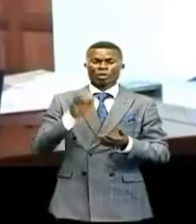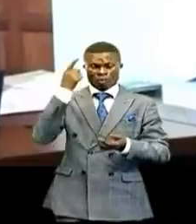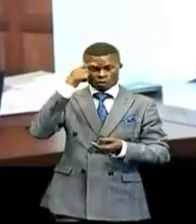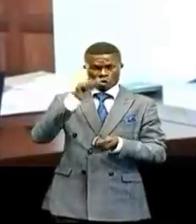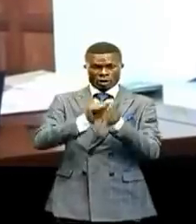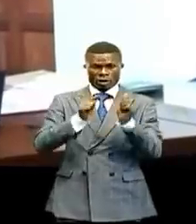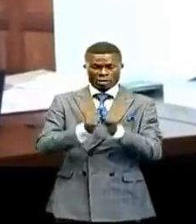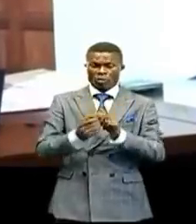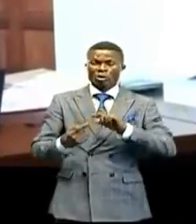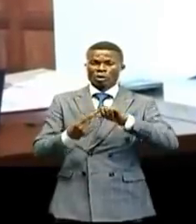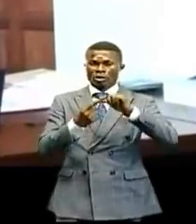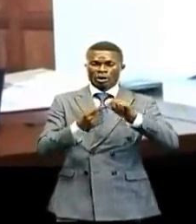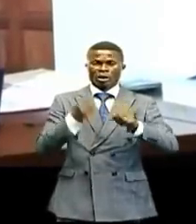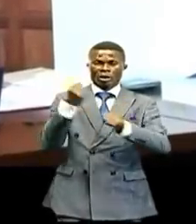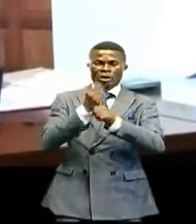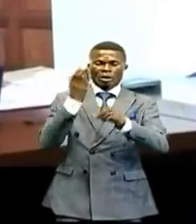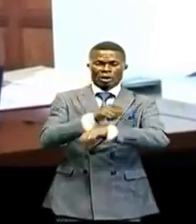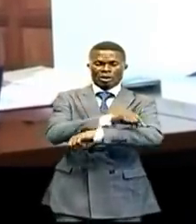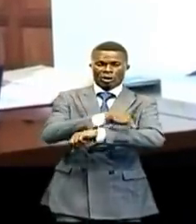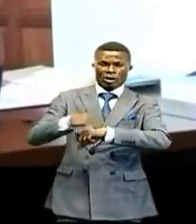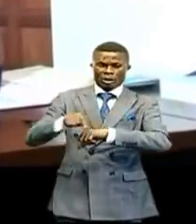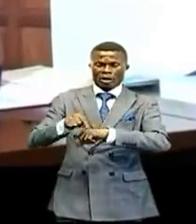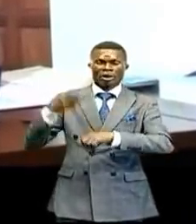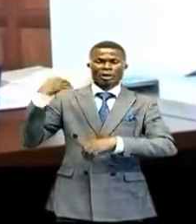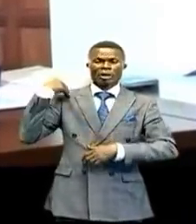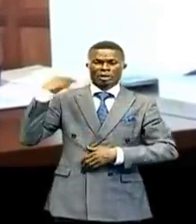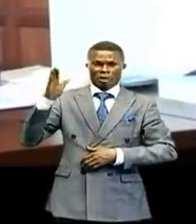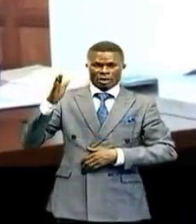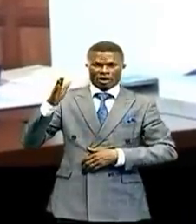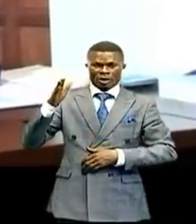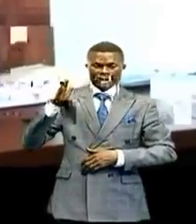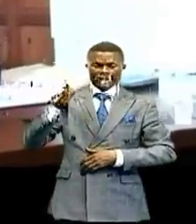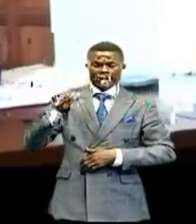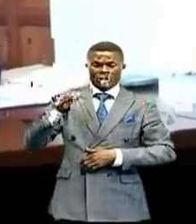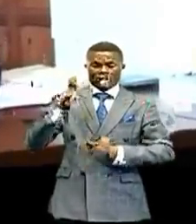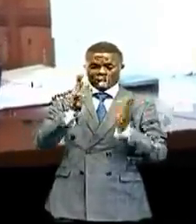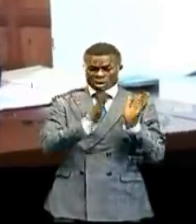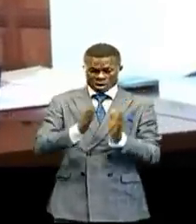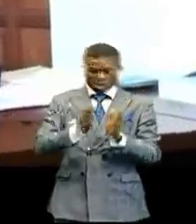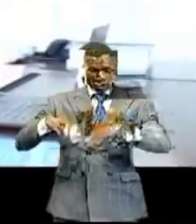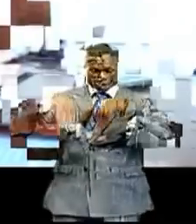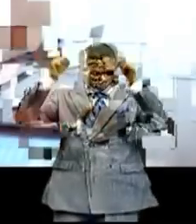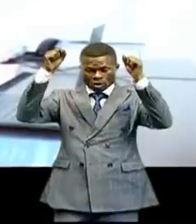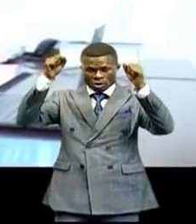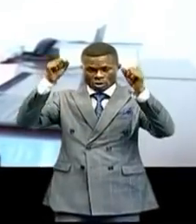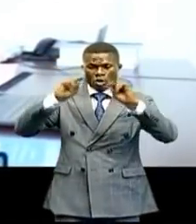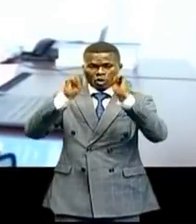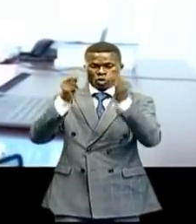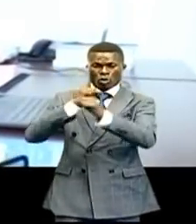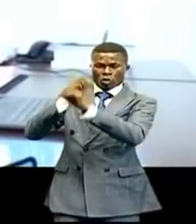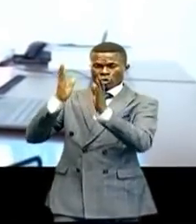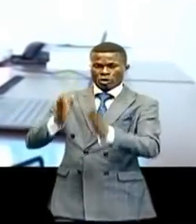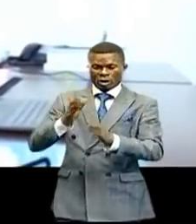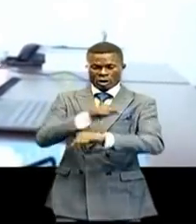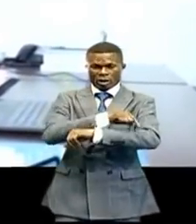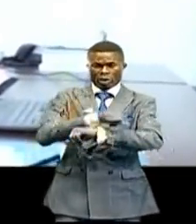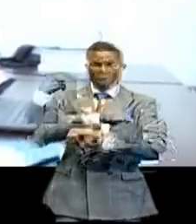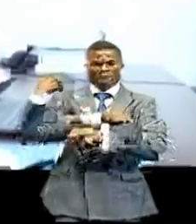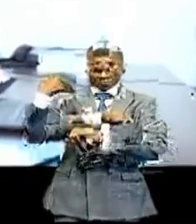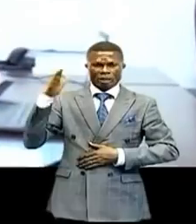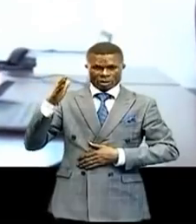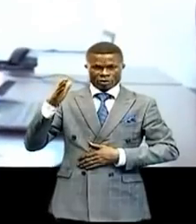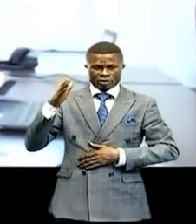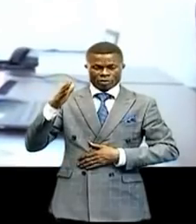S'agissant du cas particulier des agents de l'administration publique et suivant les arrangements obtenus avec l'intersyndicale nationale de l'administration